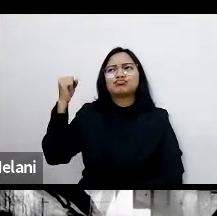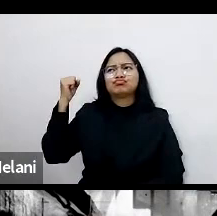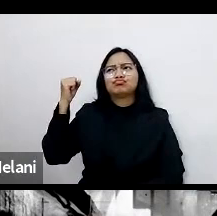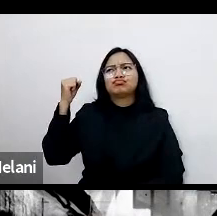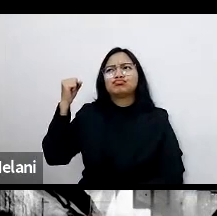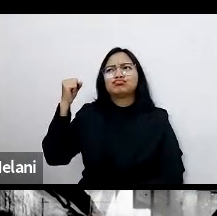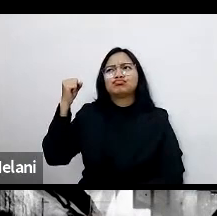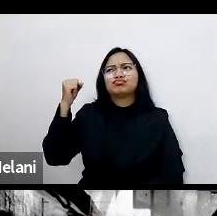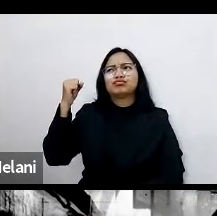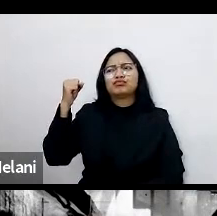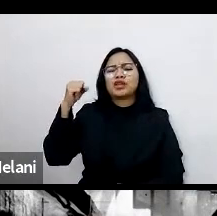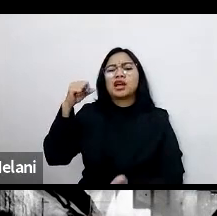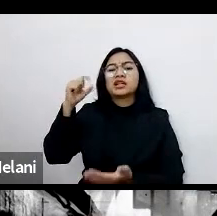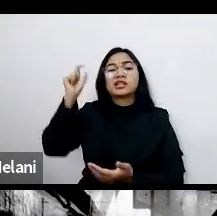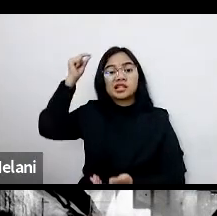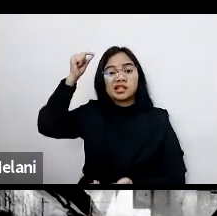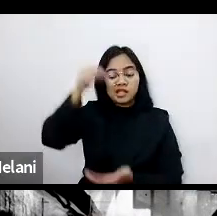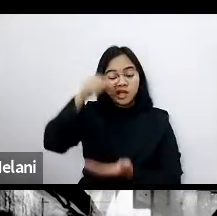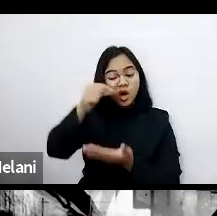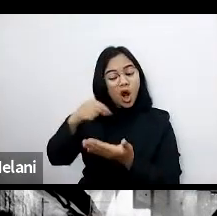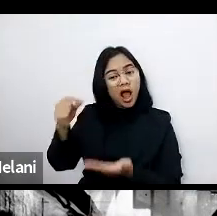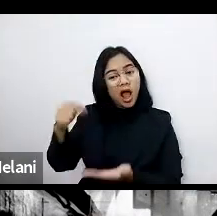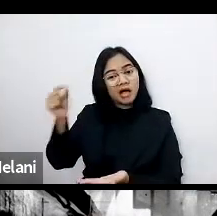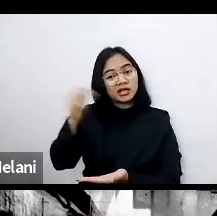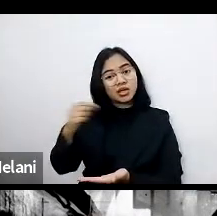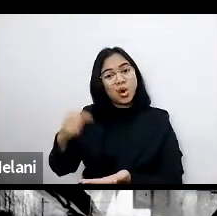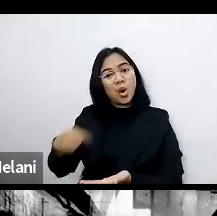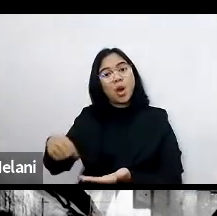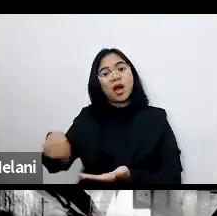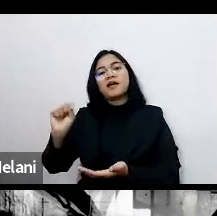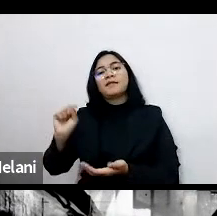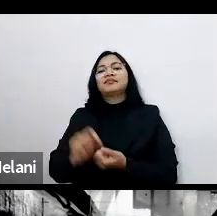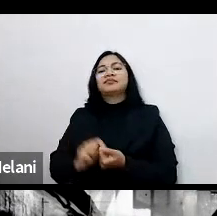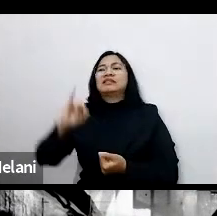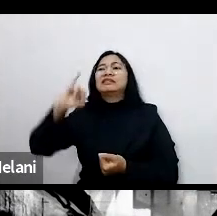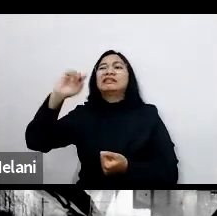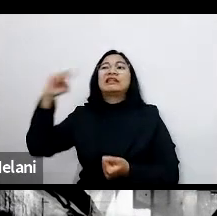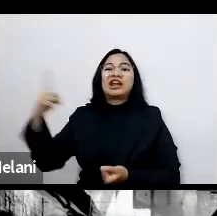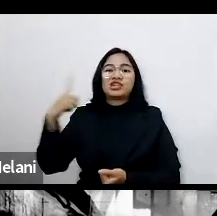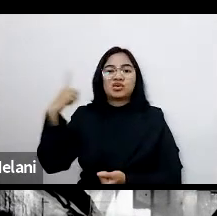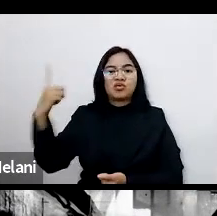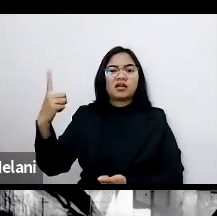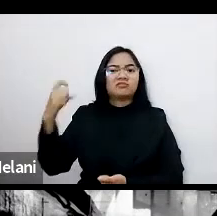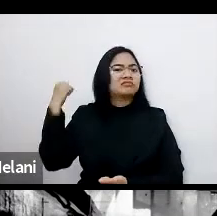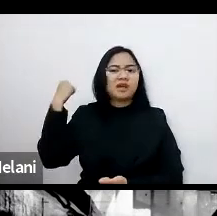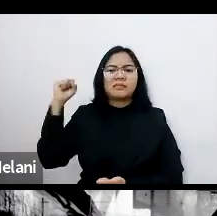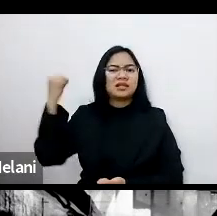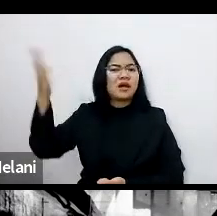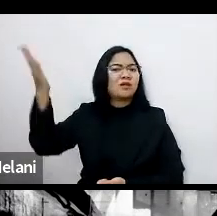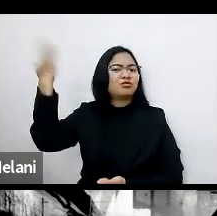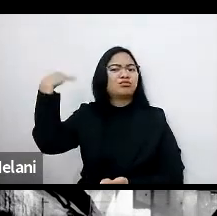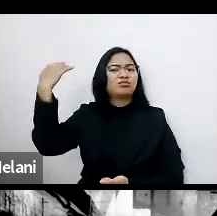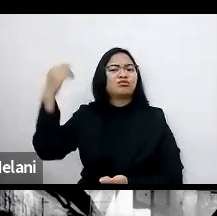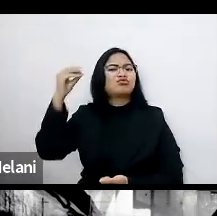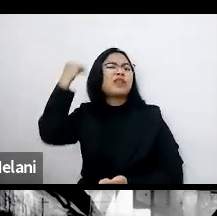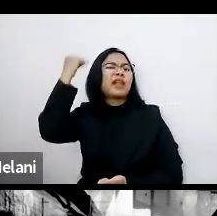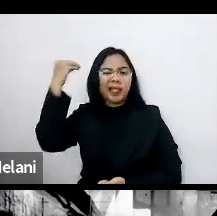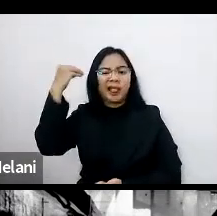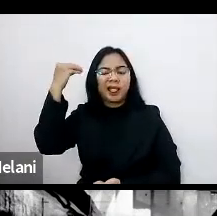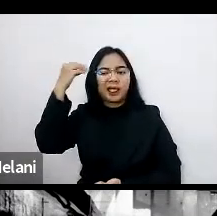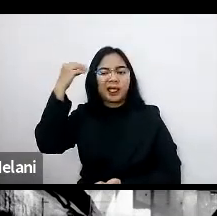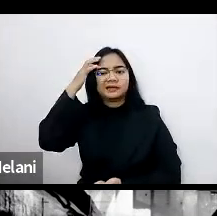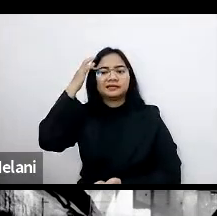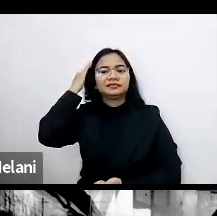gitu kan, dan masuk ke situ tuh bukan perkara mudah buat secara umum ya akademisi gitu ya. Mungkin ada